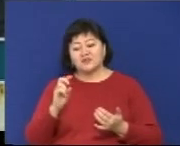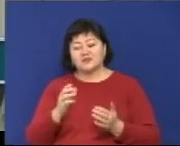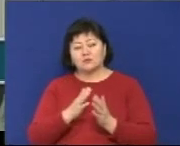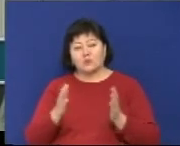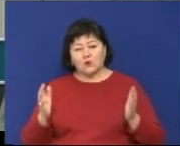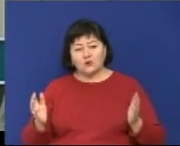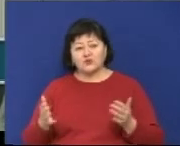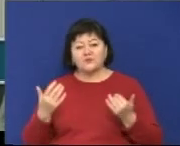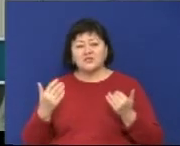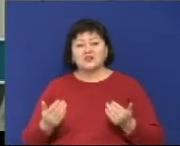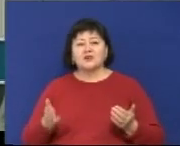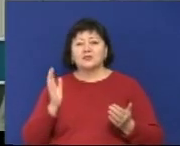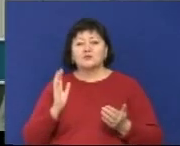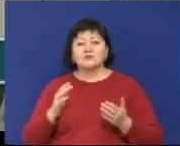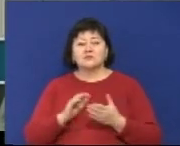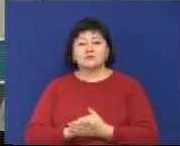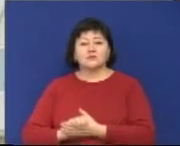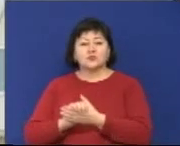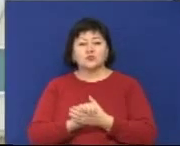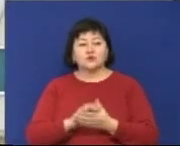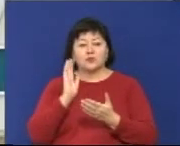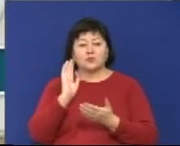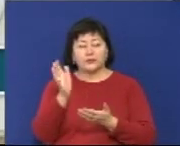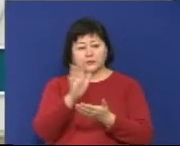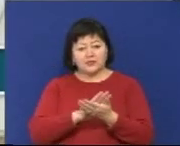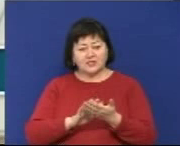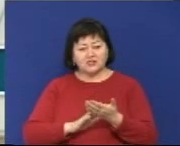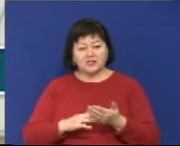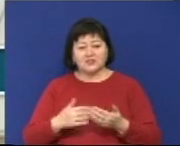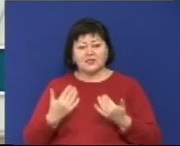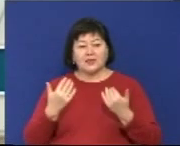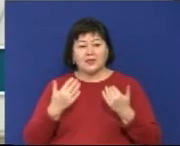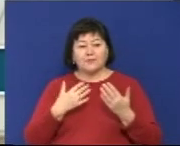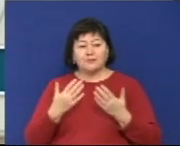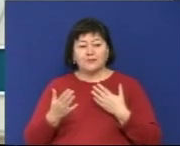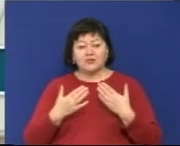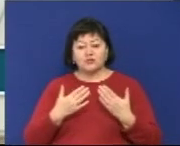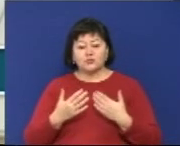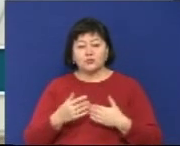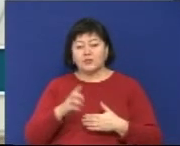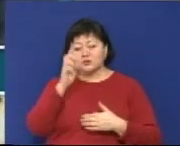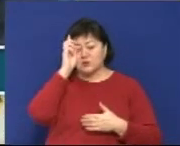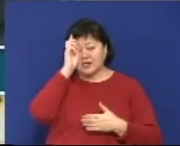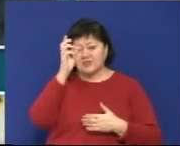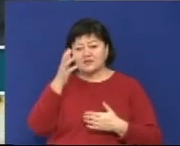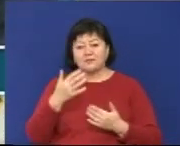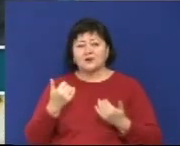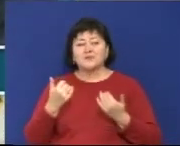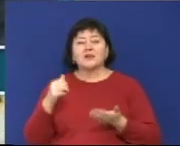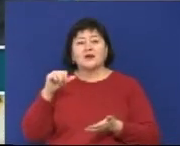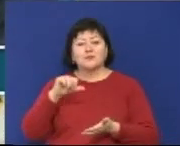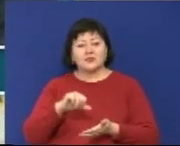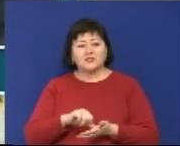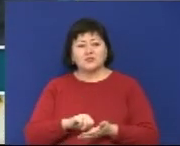развития всестороннего сотрудничества. Очень интересные, многообещающие проекты в экономической области присутствуют